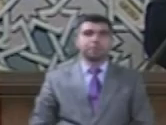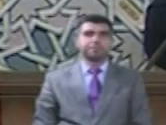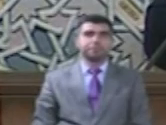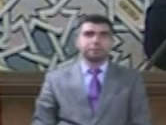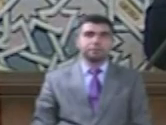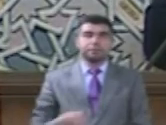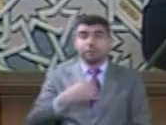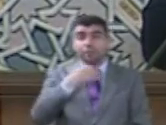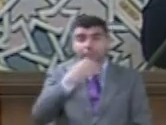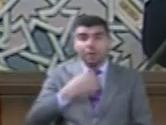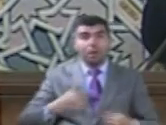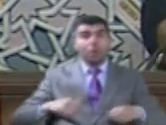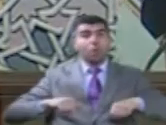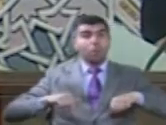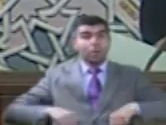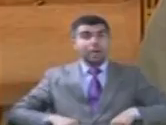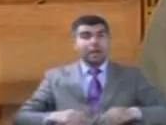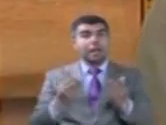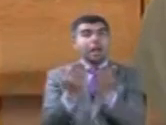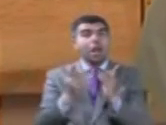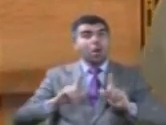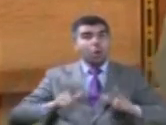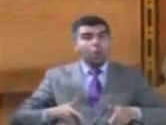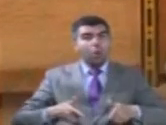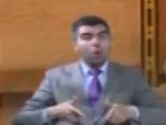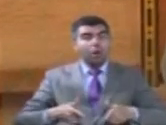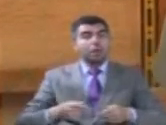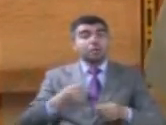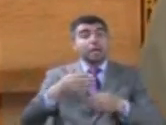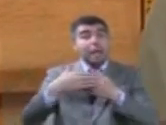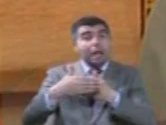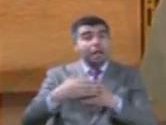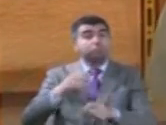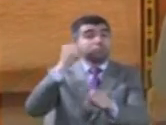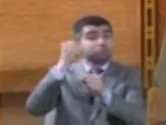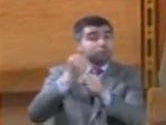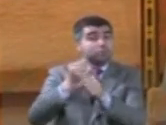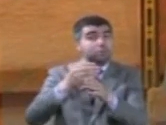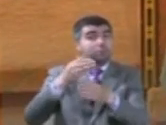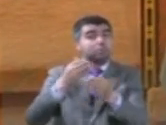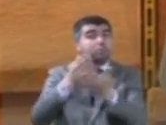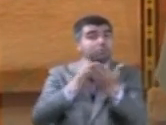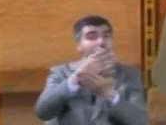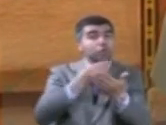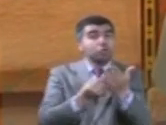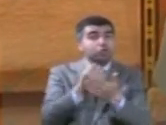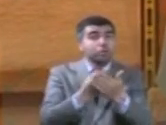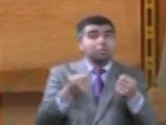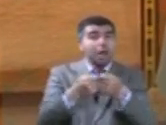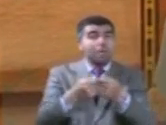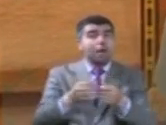بأن وزارة التربية الوطنية منكبة هذه الأيام على التعليم ما قبل المدرسي، لأن عندنا خصص